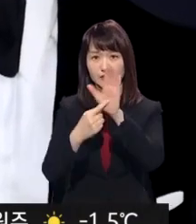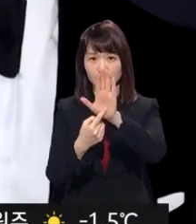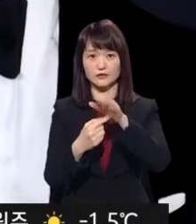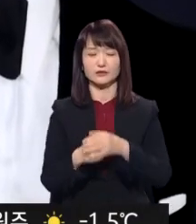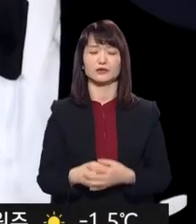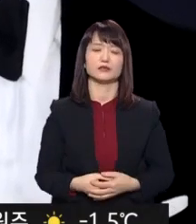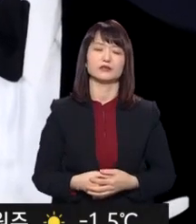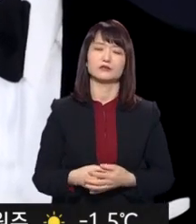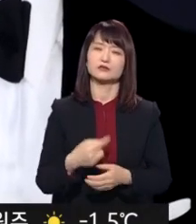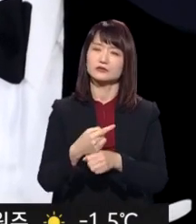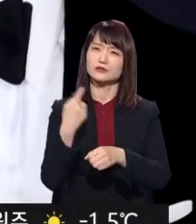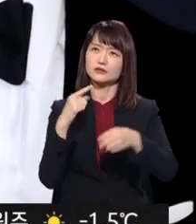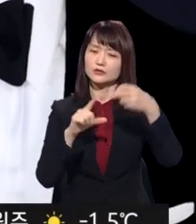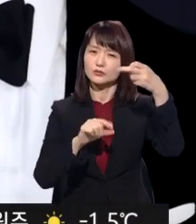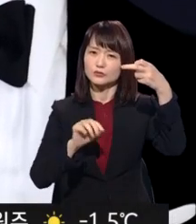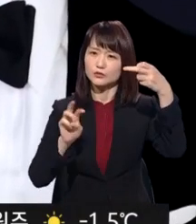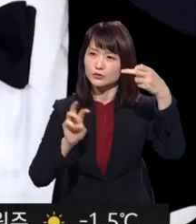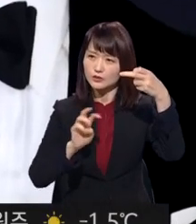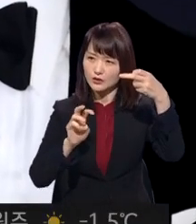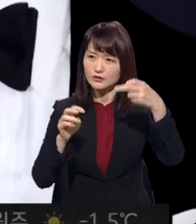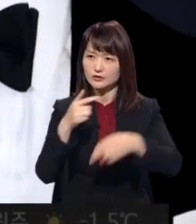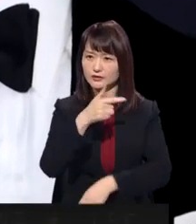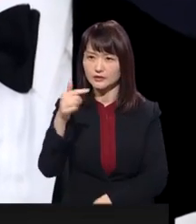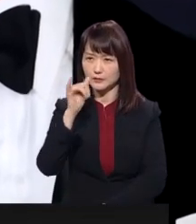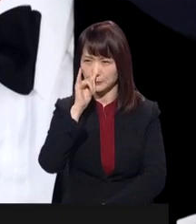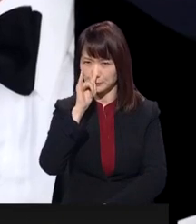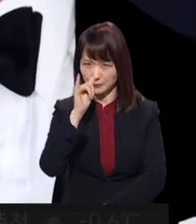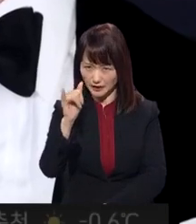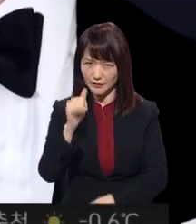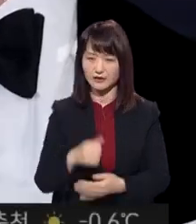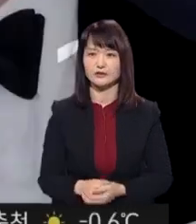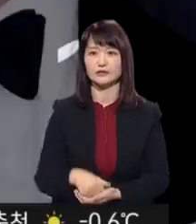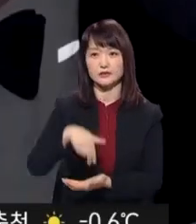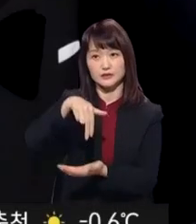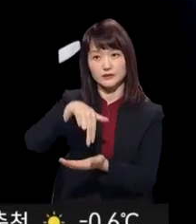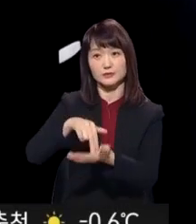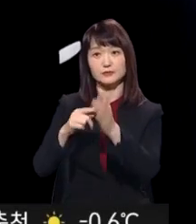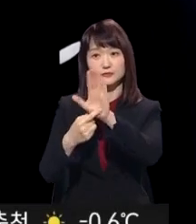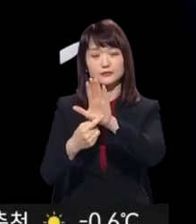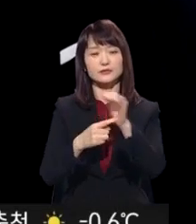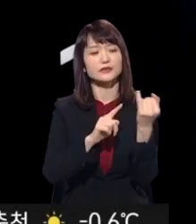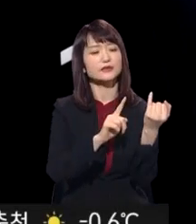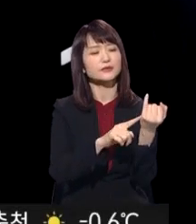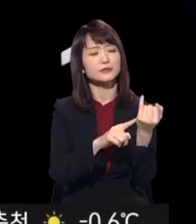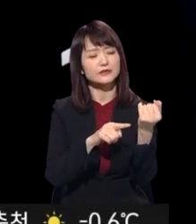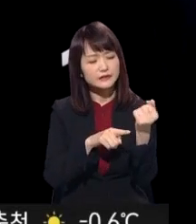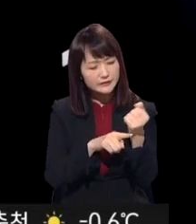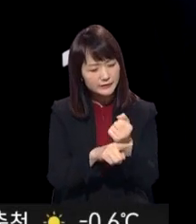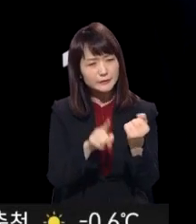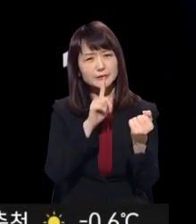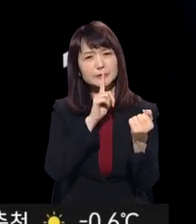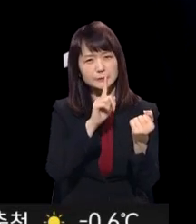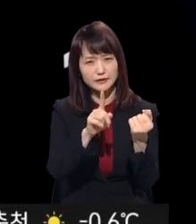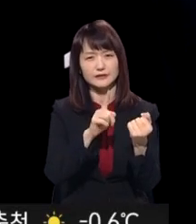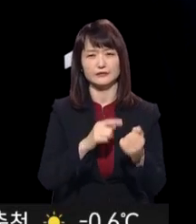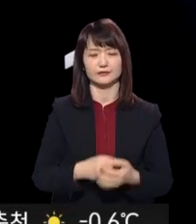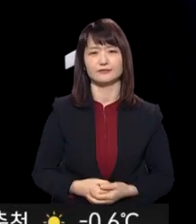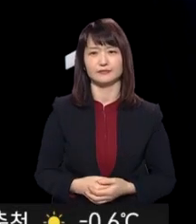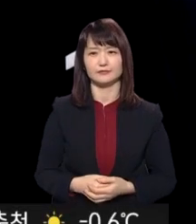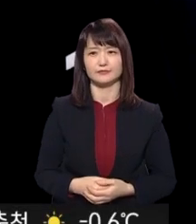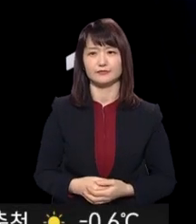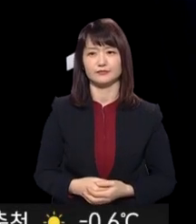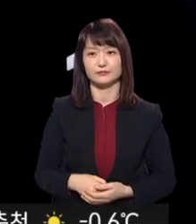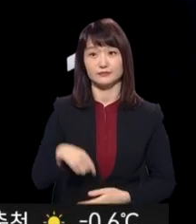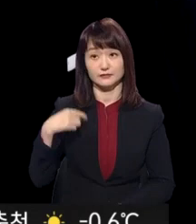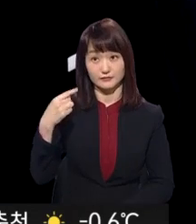12월 30일이었는데요 대상을 수상을 했습니다 그런데 수상소감에서 그분을 향한 의미심장한 발언을 했습니다 그리고